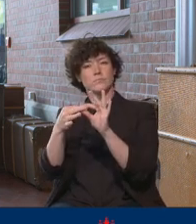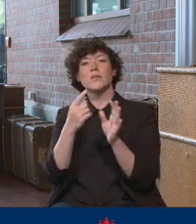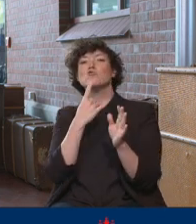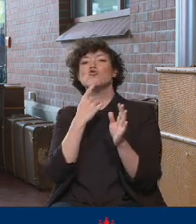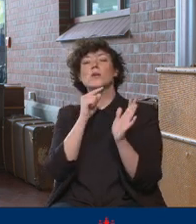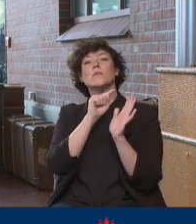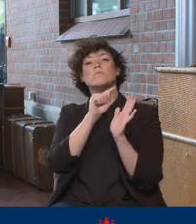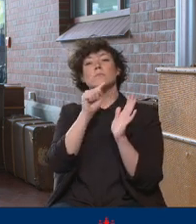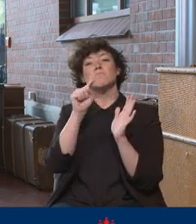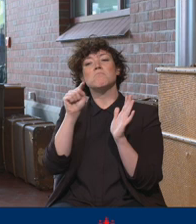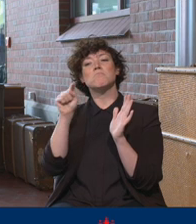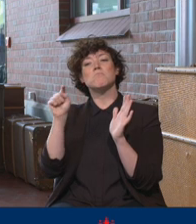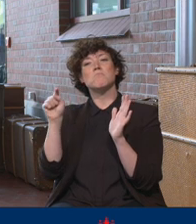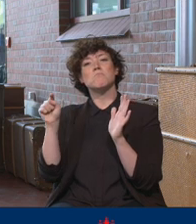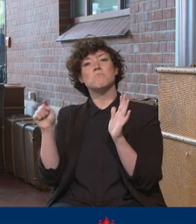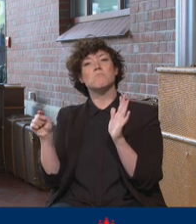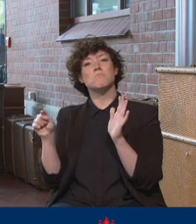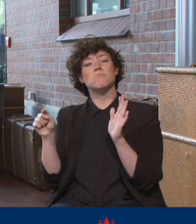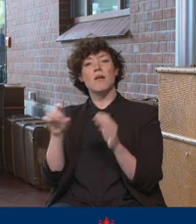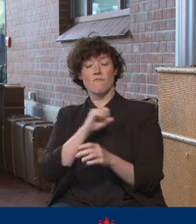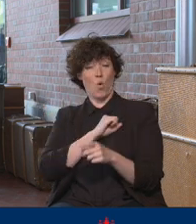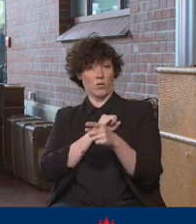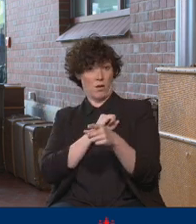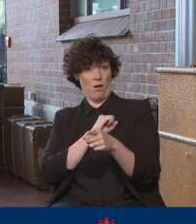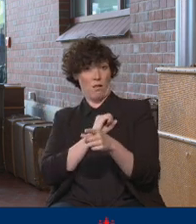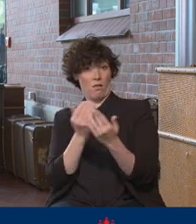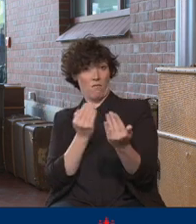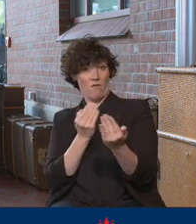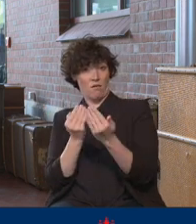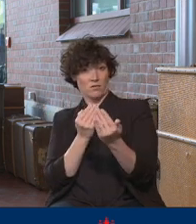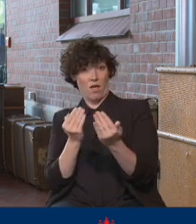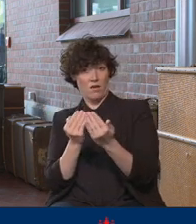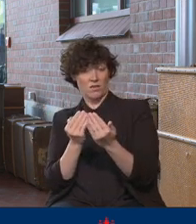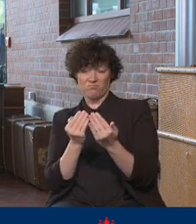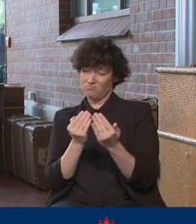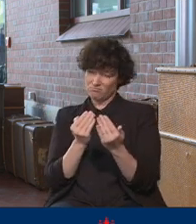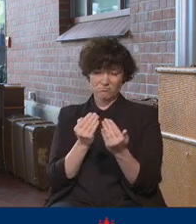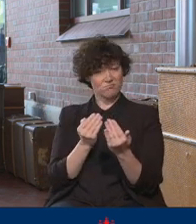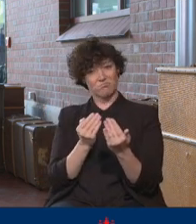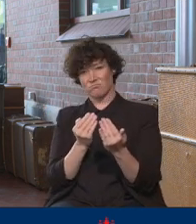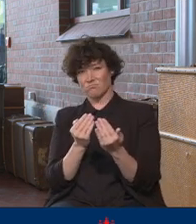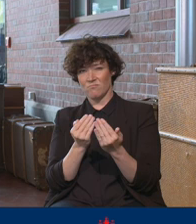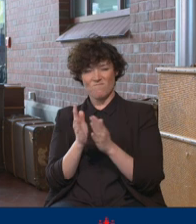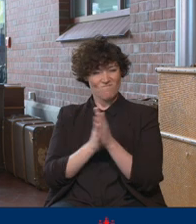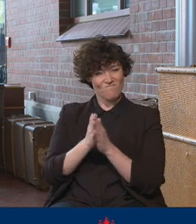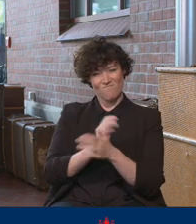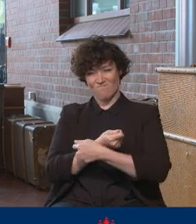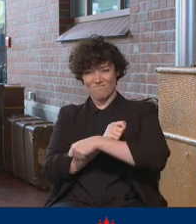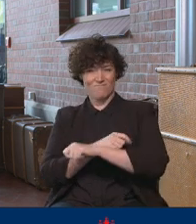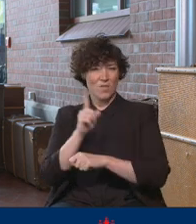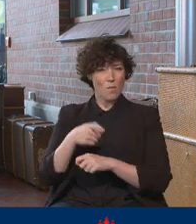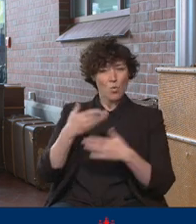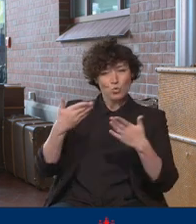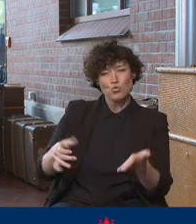ist also nie so viele vorteile bringt dass man sagen kann mensch dafür müssen wir uns richtig stark machen weil die liegt zentral